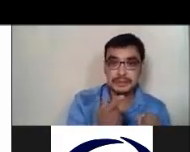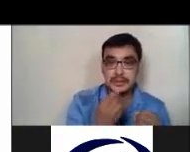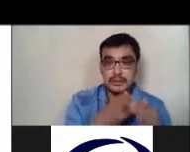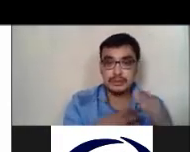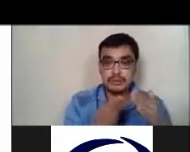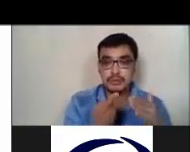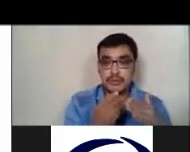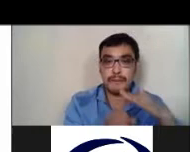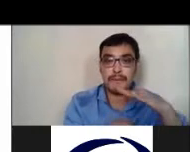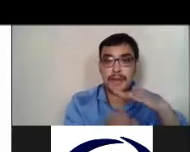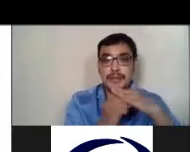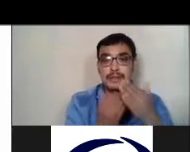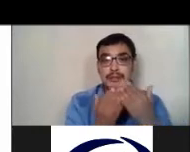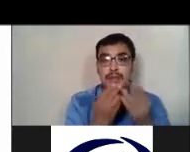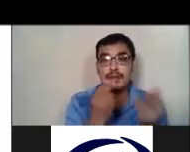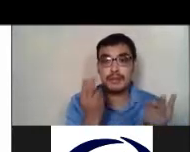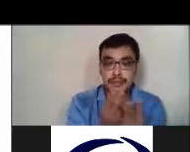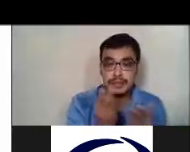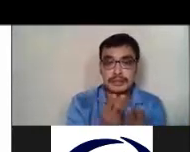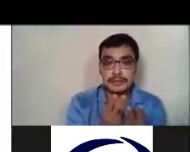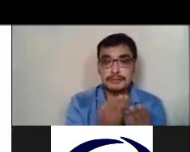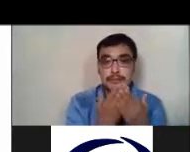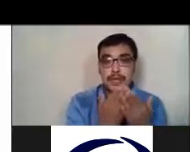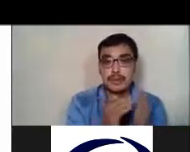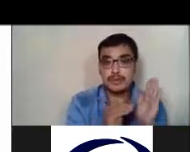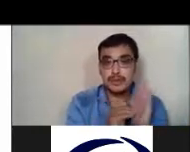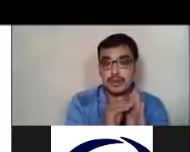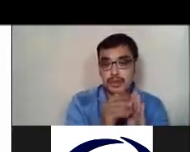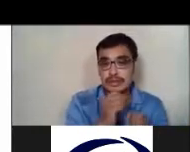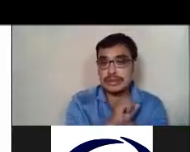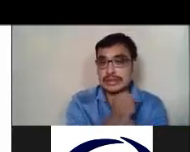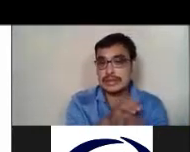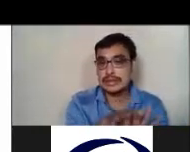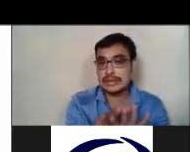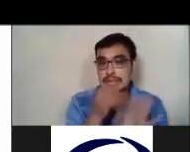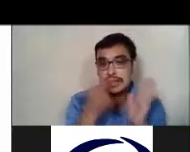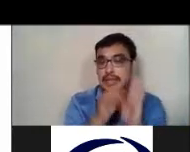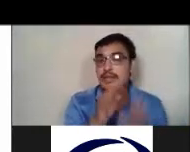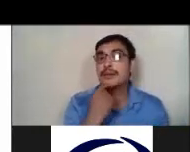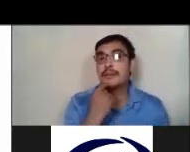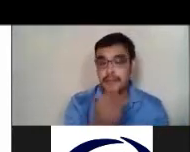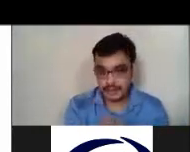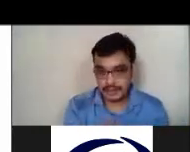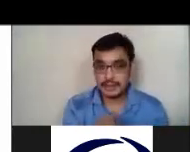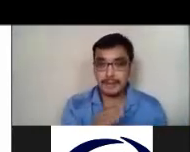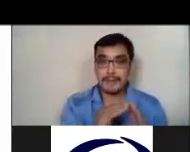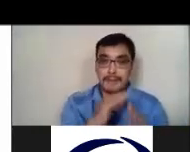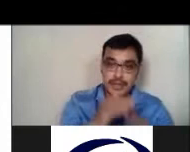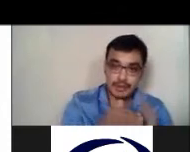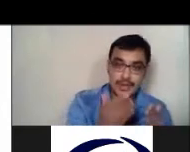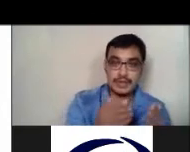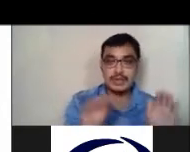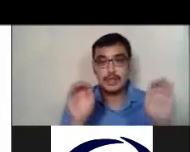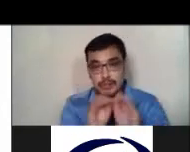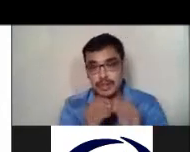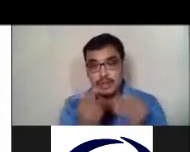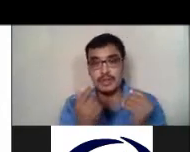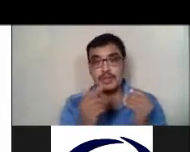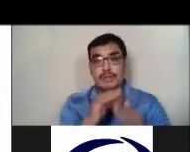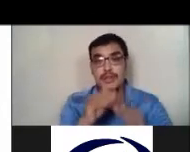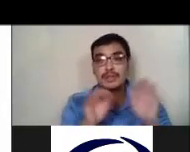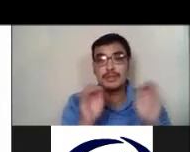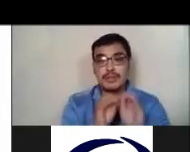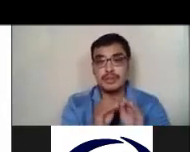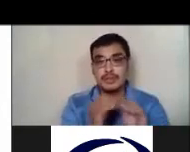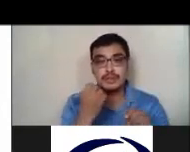मात्र पढेकाहरूमा डिप्रेसनको रिस्क धेरै देखिएछ भने फ्यामिली रिलेसन पारिवारिक सम्बन्ध चाहिँ एकदम